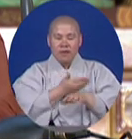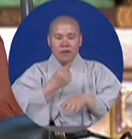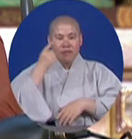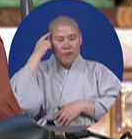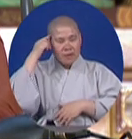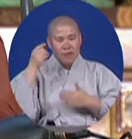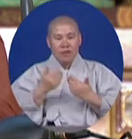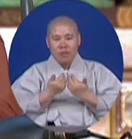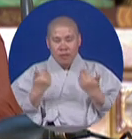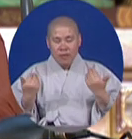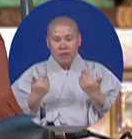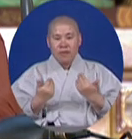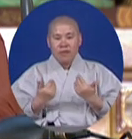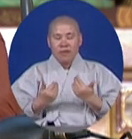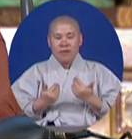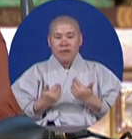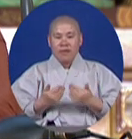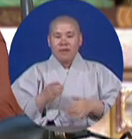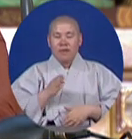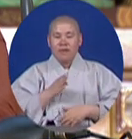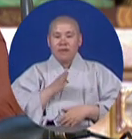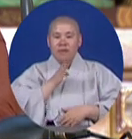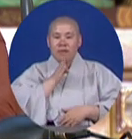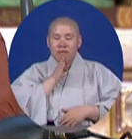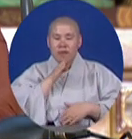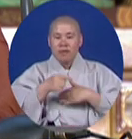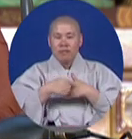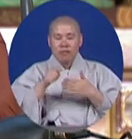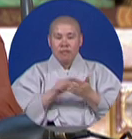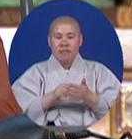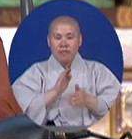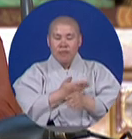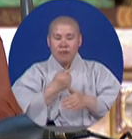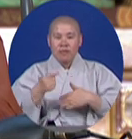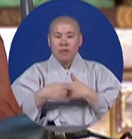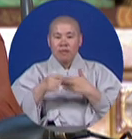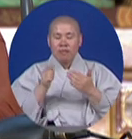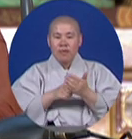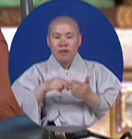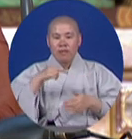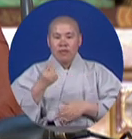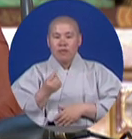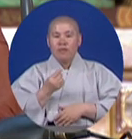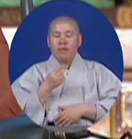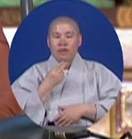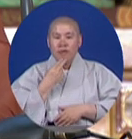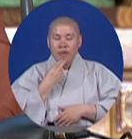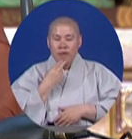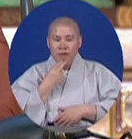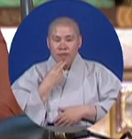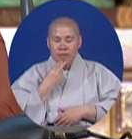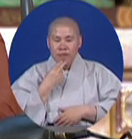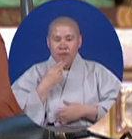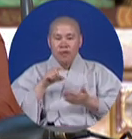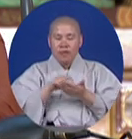그렇습니다, 이게. 그러니까 도도 마찬가지예요. 닦으려면 푹